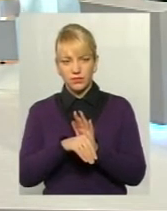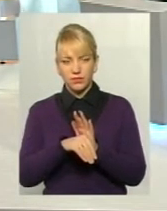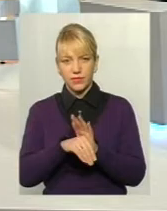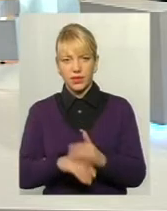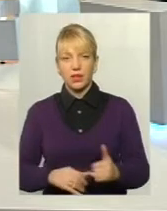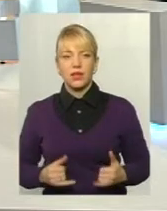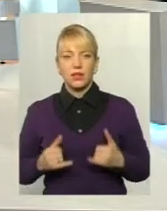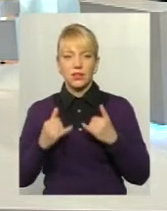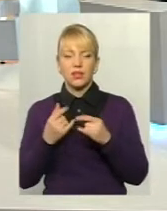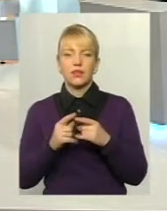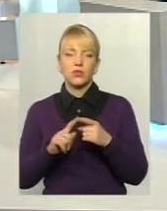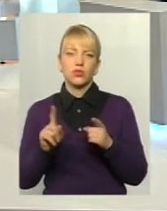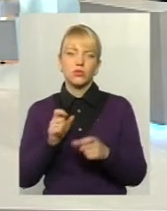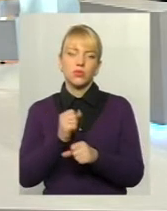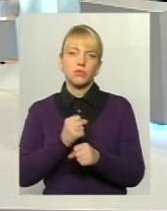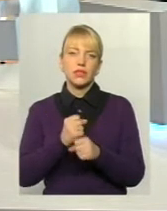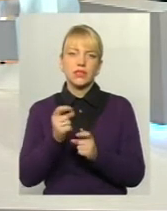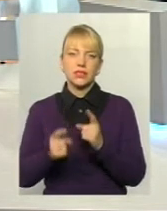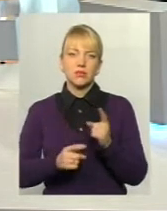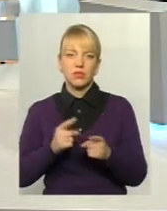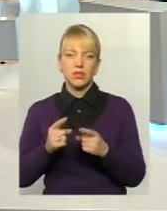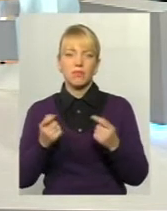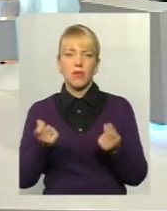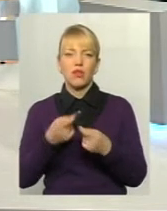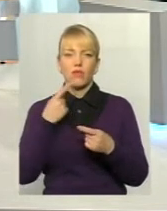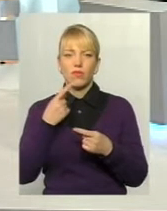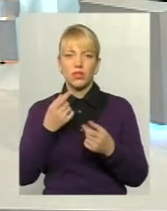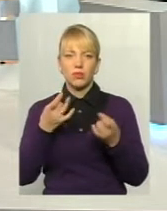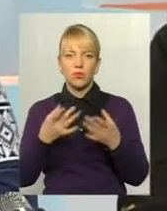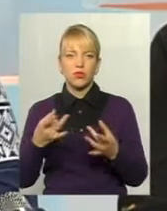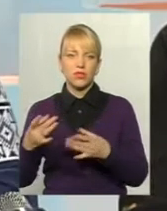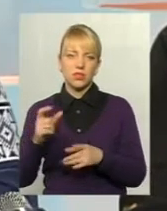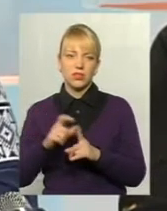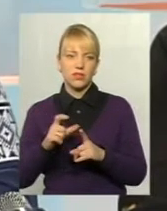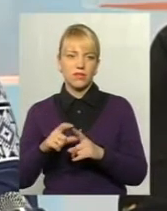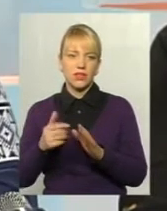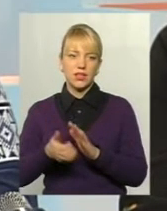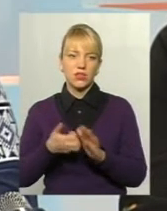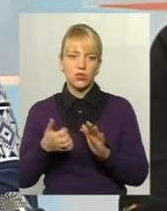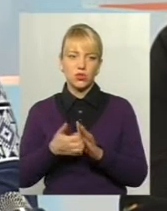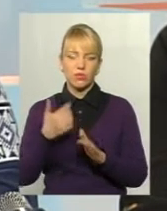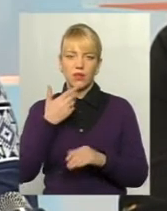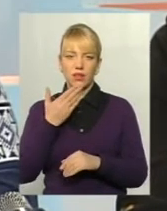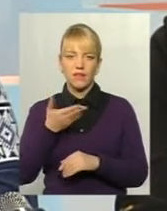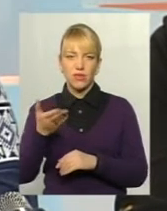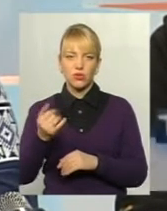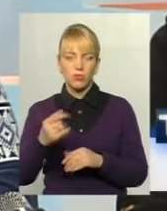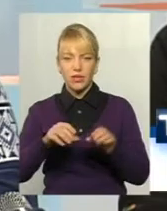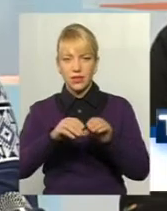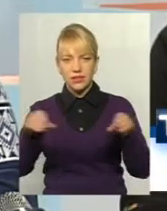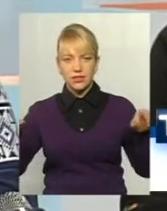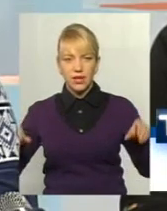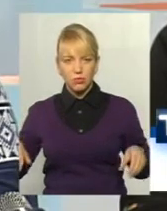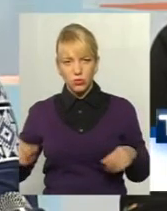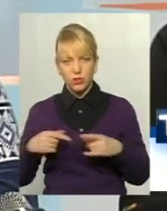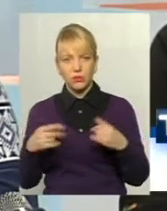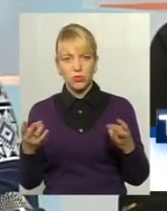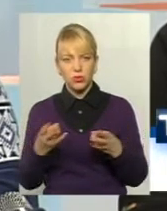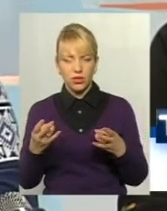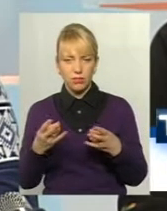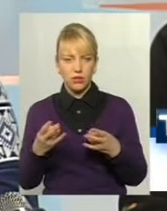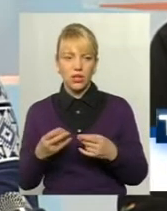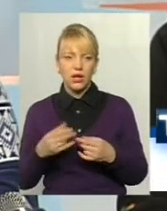для того, щоб робити зміни, мало говорити прості слова. Недостатньо виступати з трибуни. Треба, перш